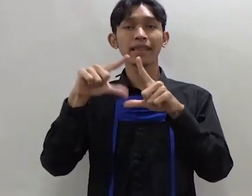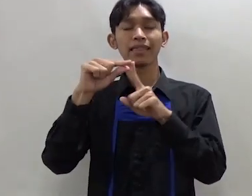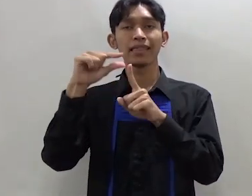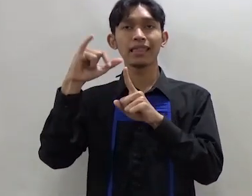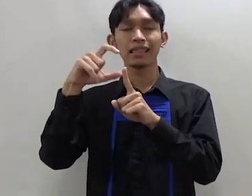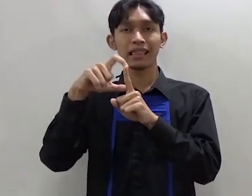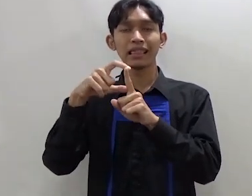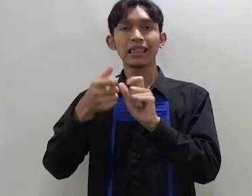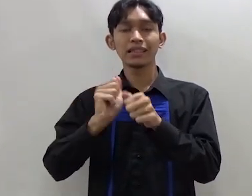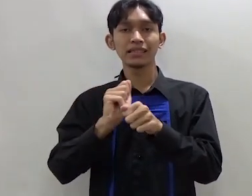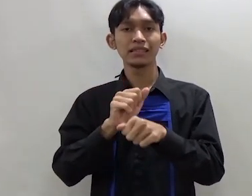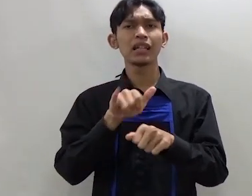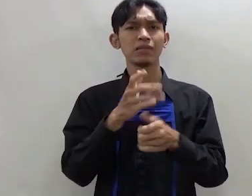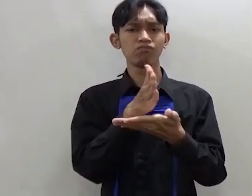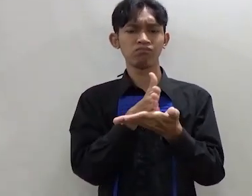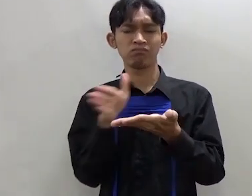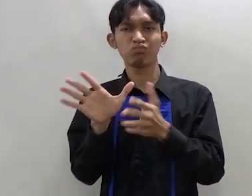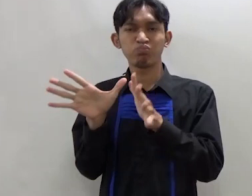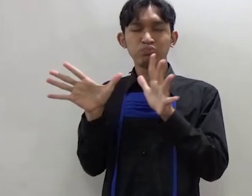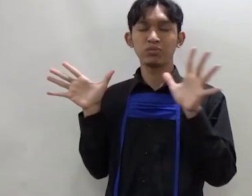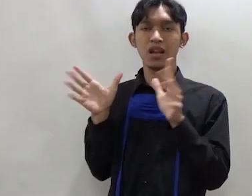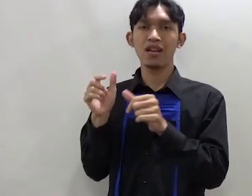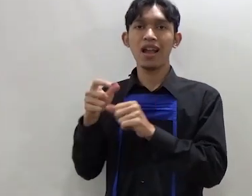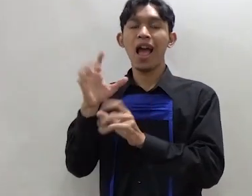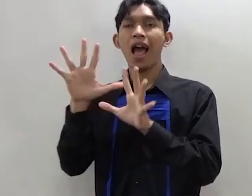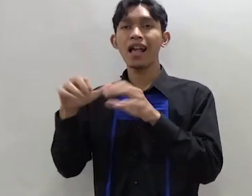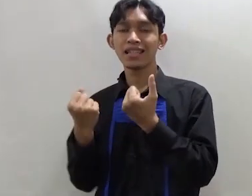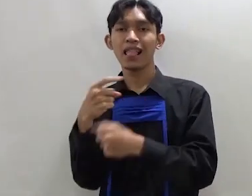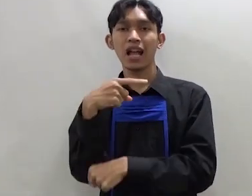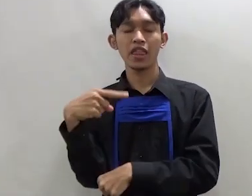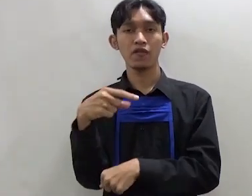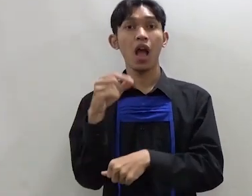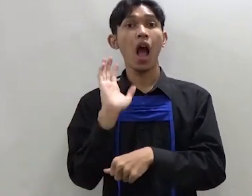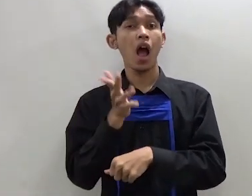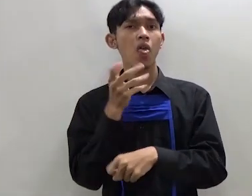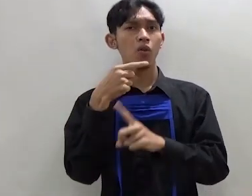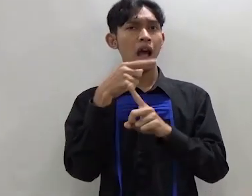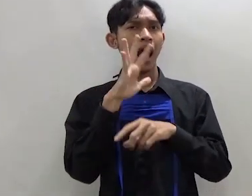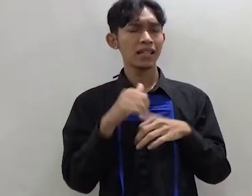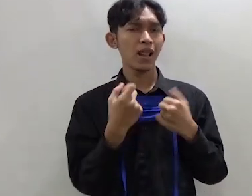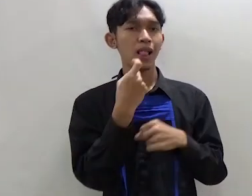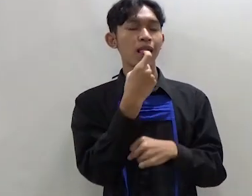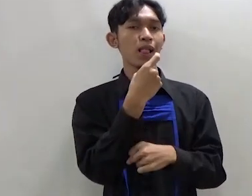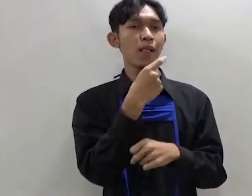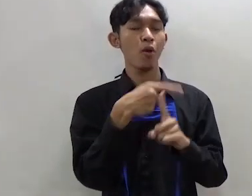positif. Jika hasilnya negatif, maka yang bersangkutan diperbolehkan pulang.